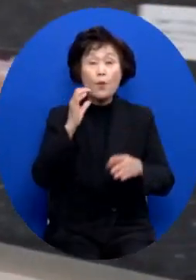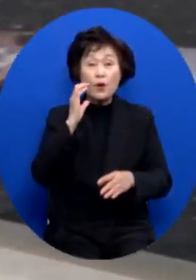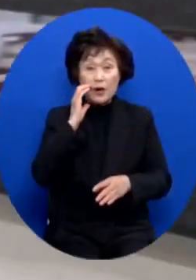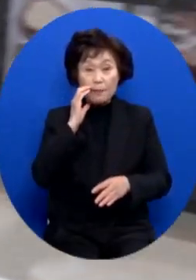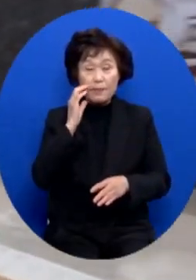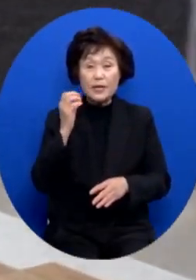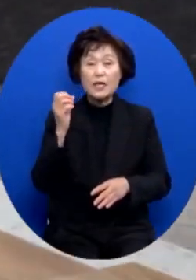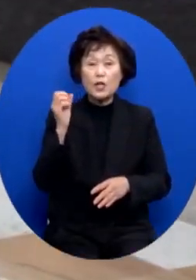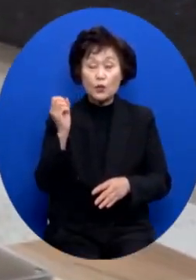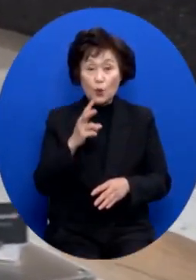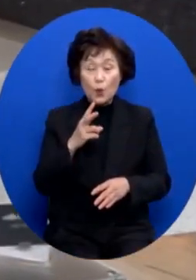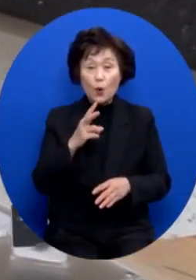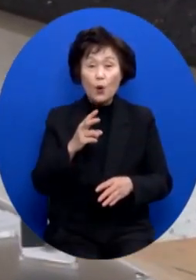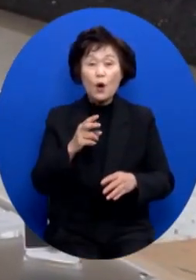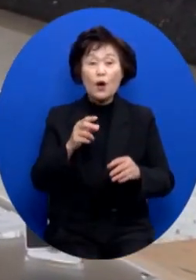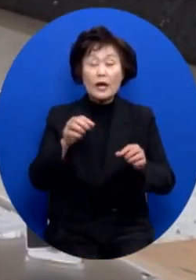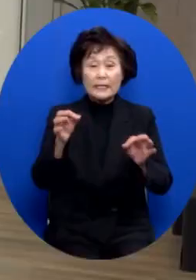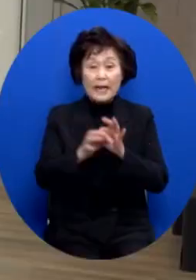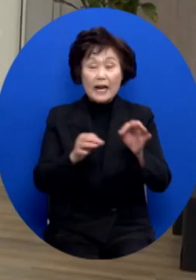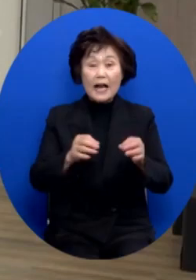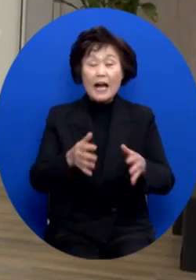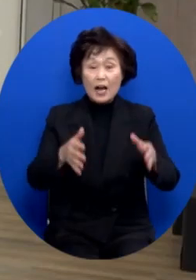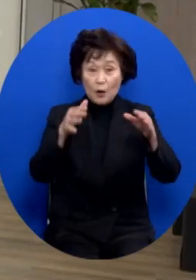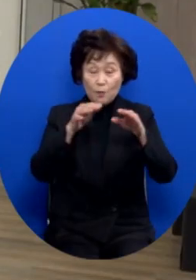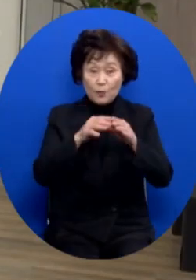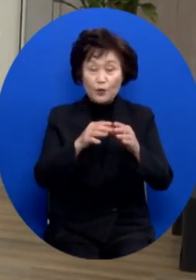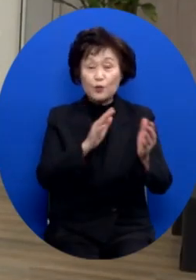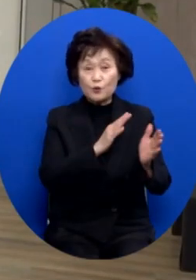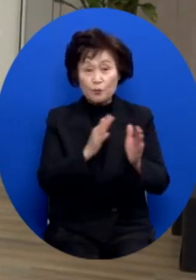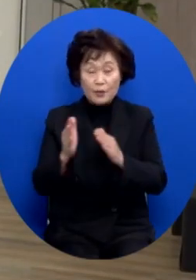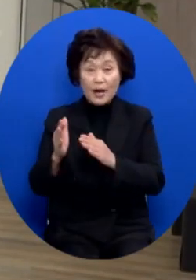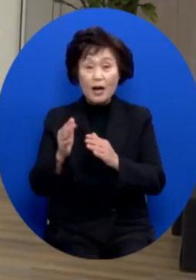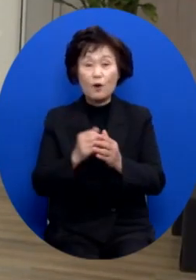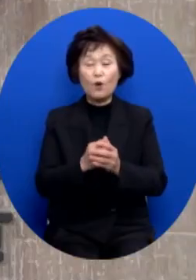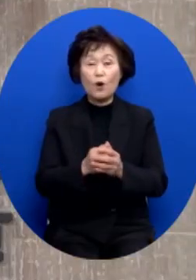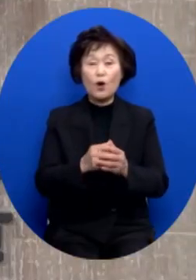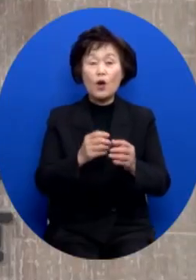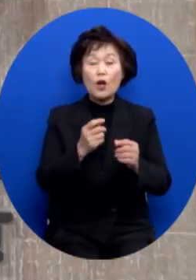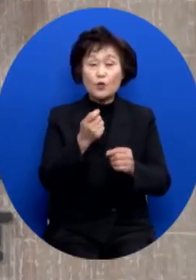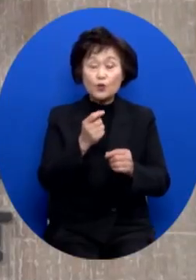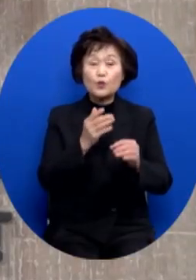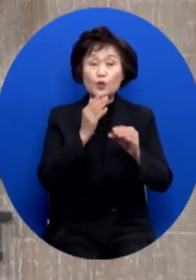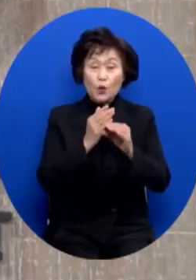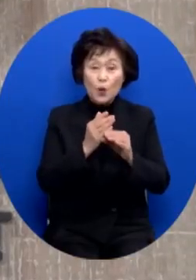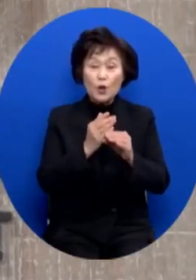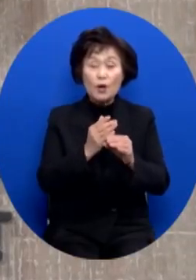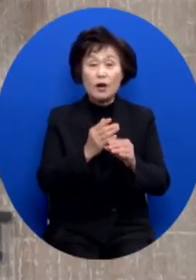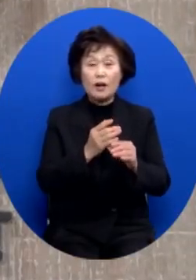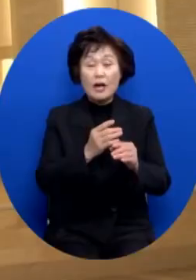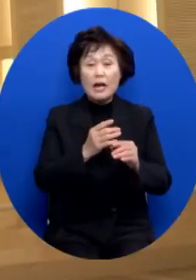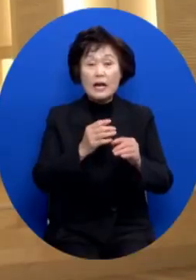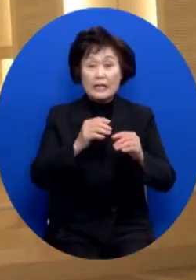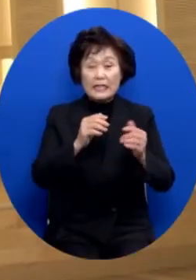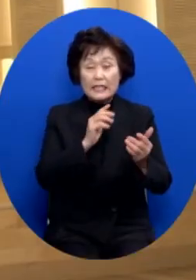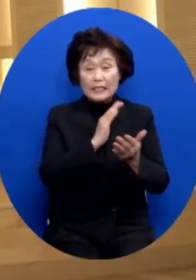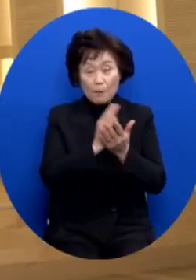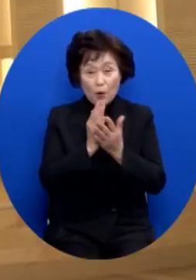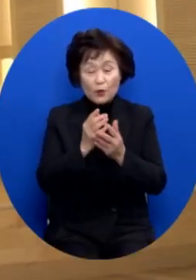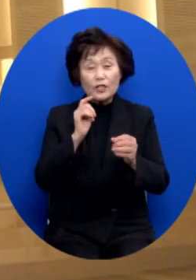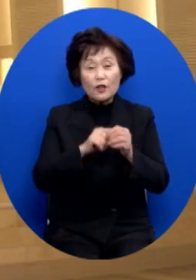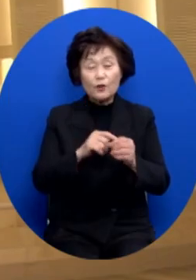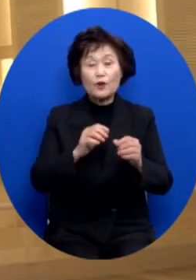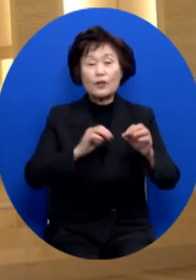비롯해 상가 공간을 마련하고 3, 4층은 중소형 다목적 홀로 꾸몄습니다.